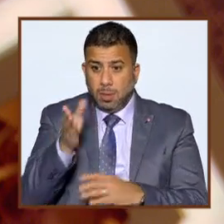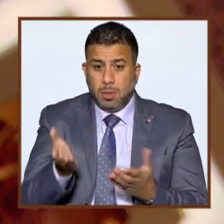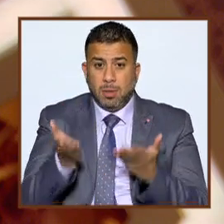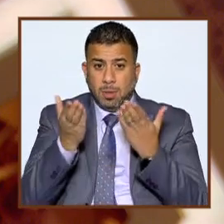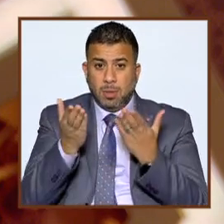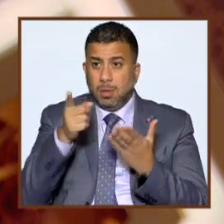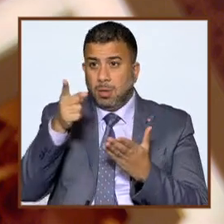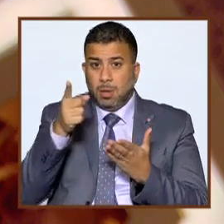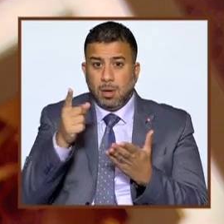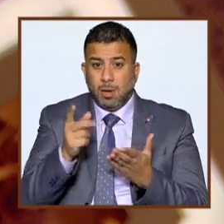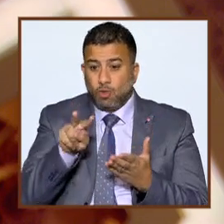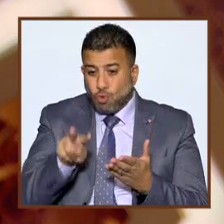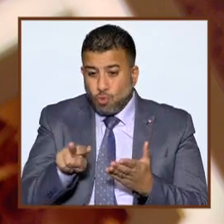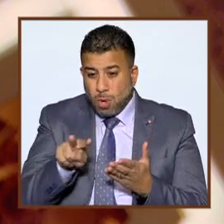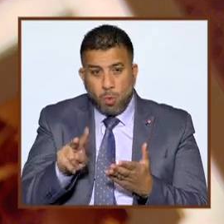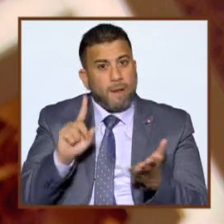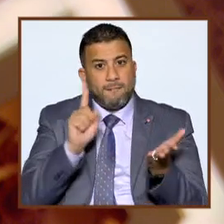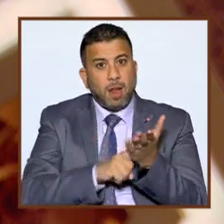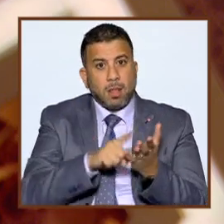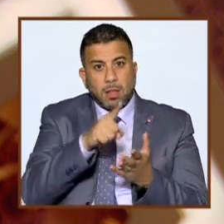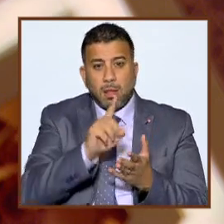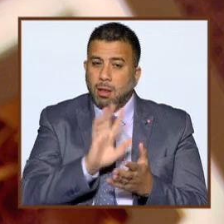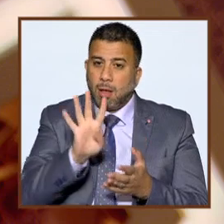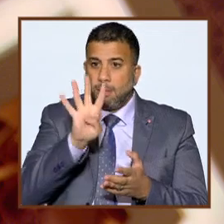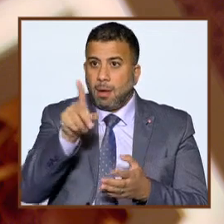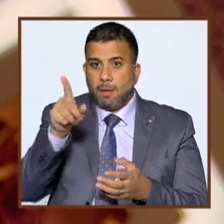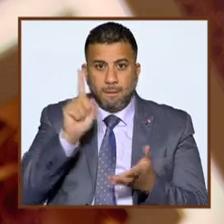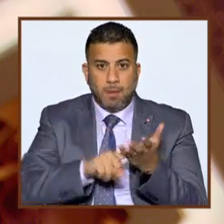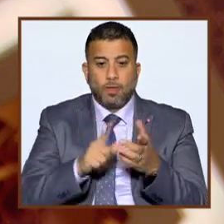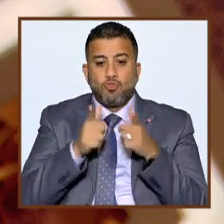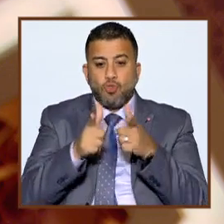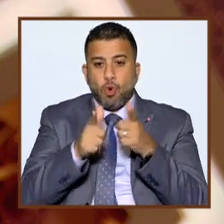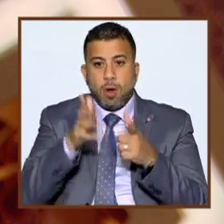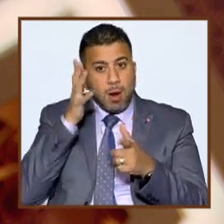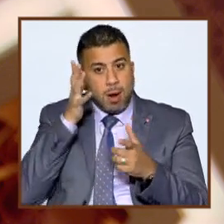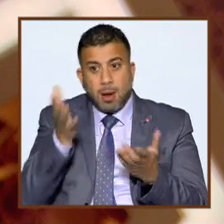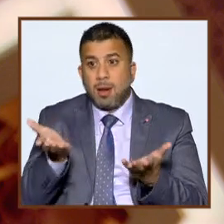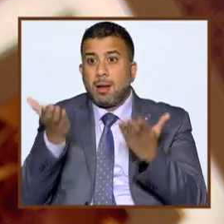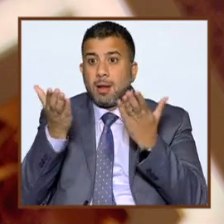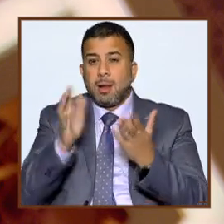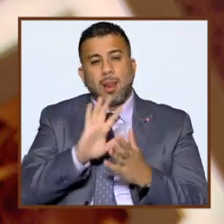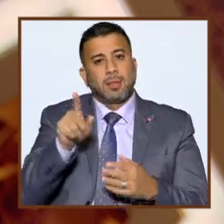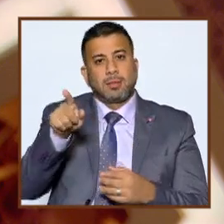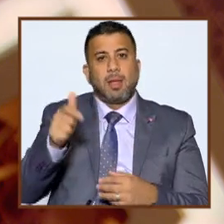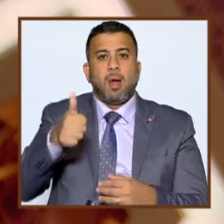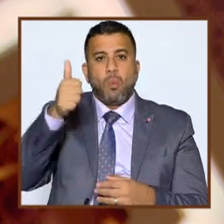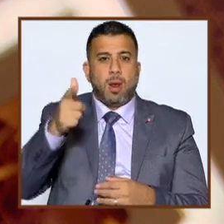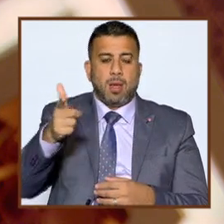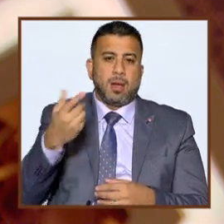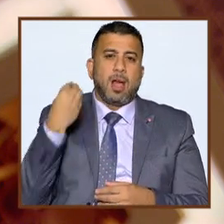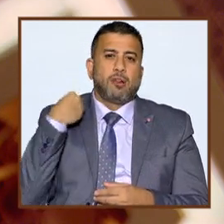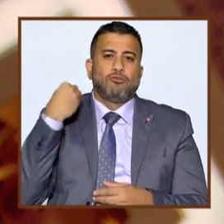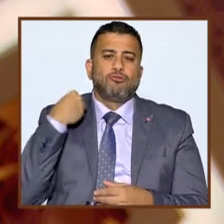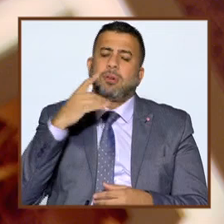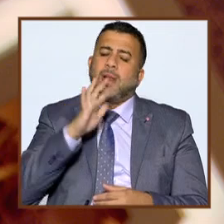السنة ولا الفريضة؟ الفريضة لقول النبي عليه الصلاة والسلام إذا أقيمت الصلاة فلا صلاة إلا المكتوب وإن شاء الله لها أجر